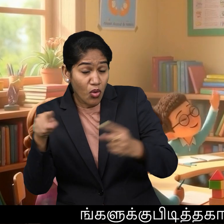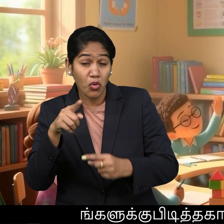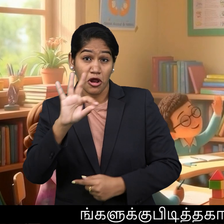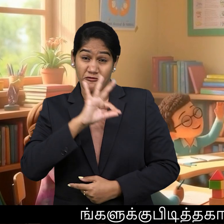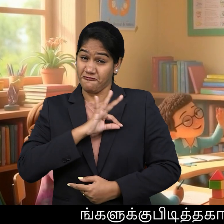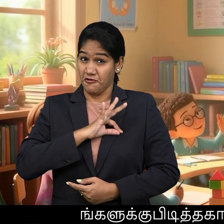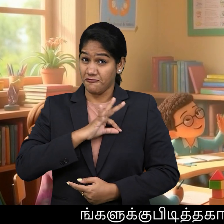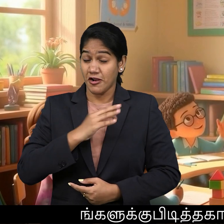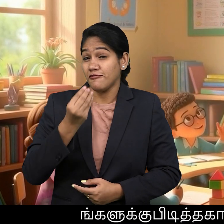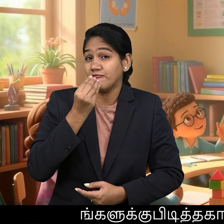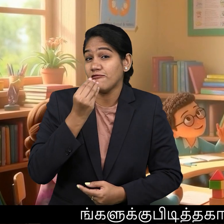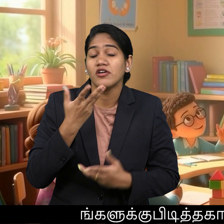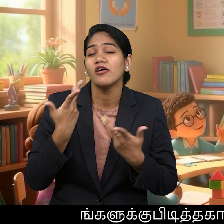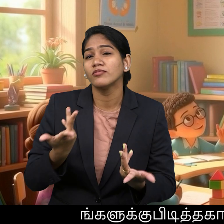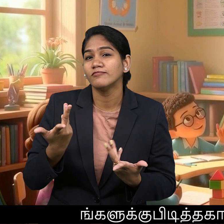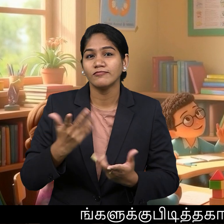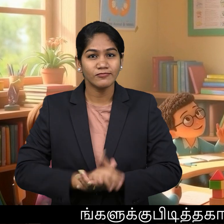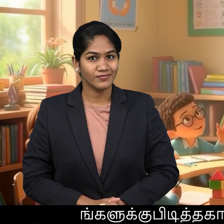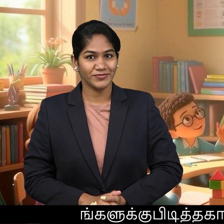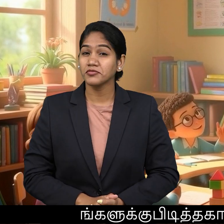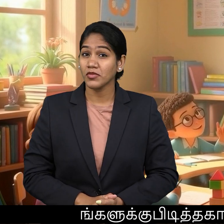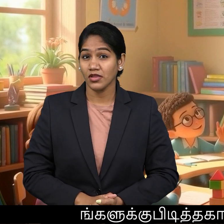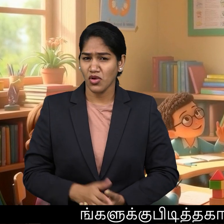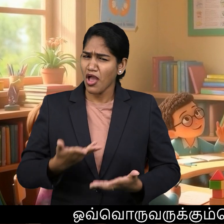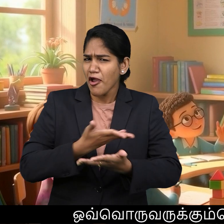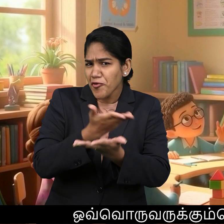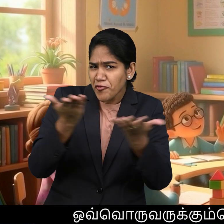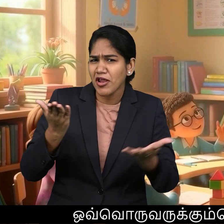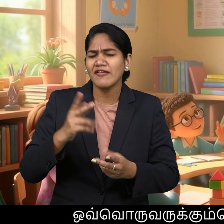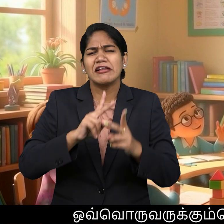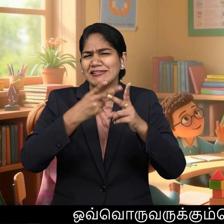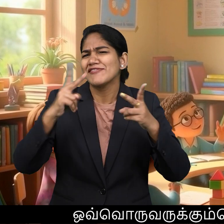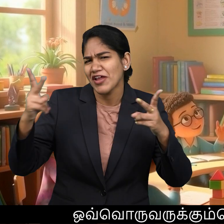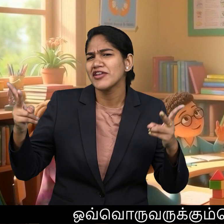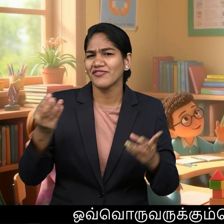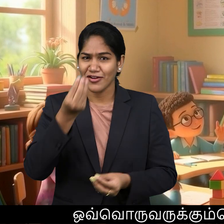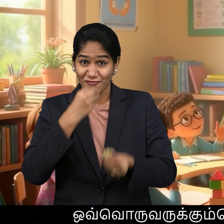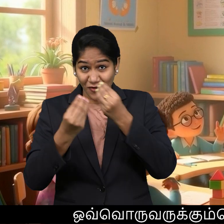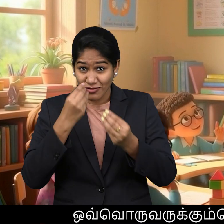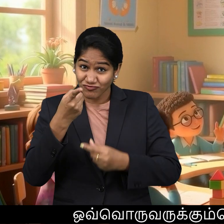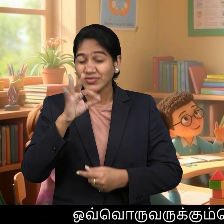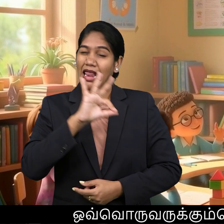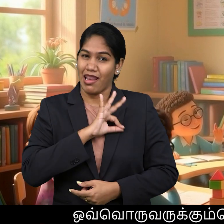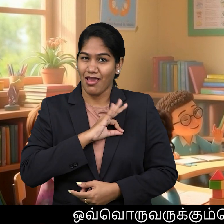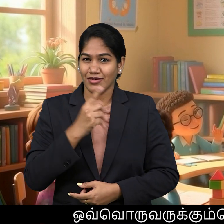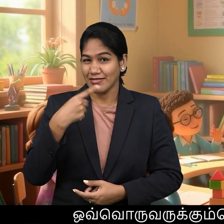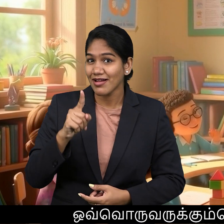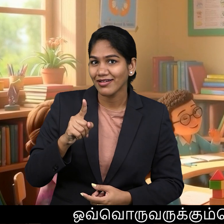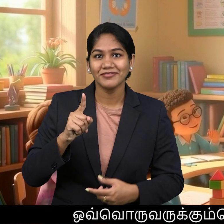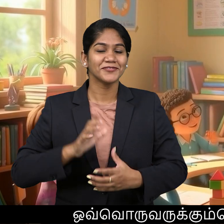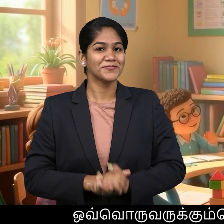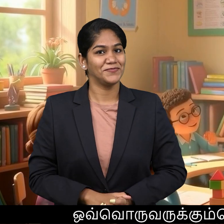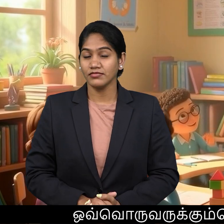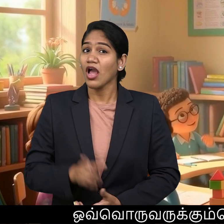எத்தனை பேர் உங்களுக்கு பிடித்த காலை உணவை சாப்பிட்டீர்கள்? வெவ்வேறு உணவுகள் பிடிக்கும்.